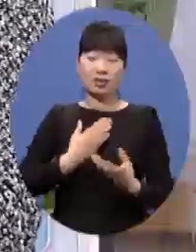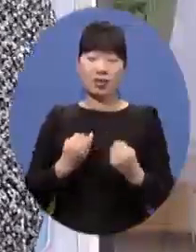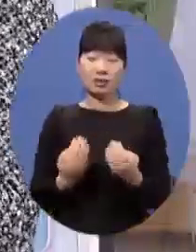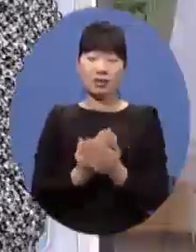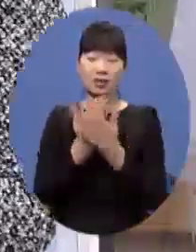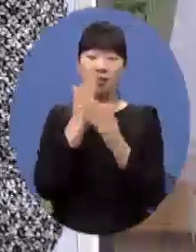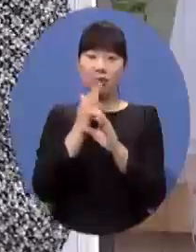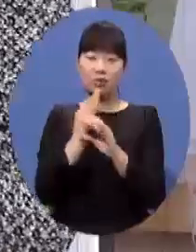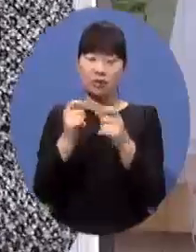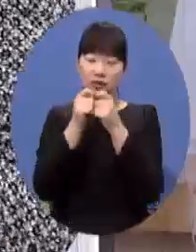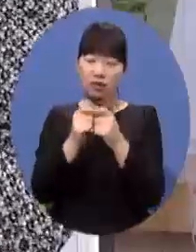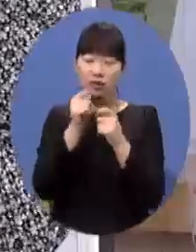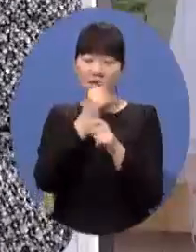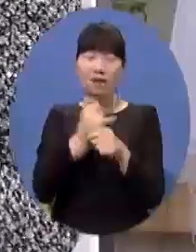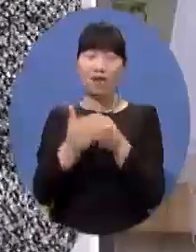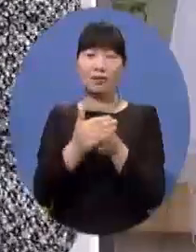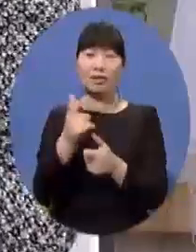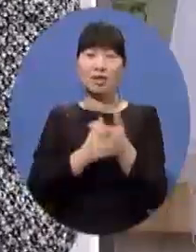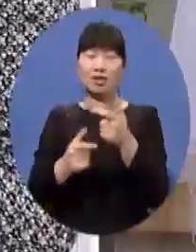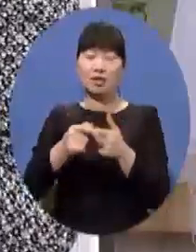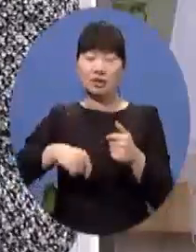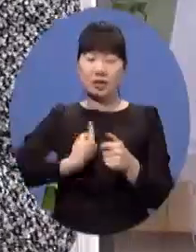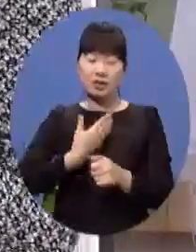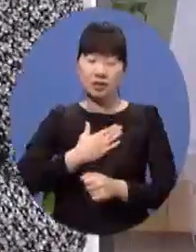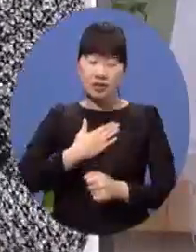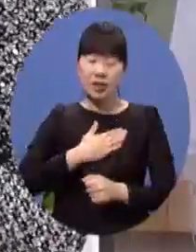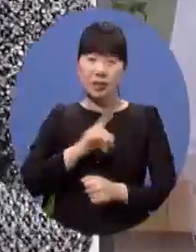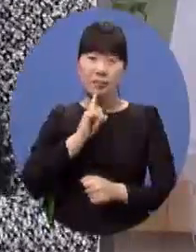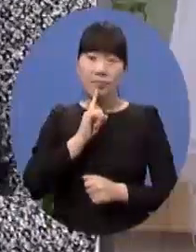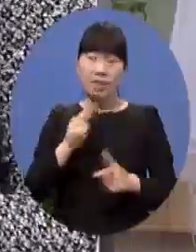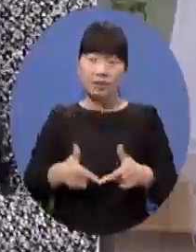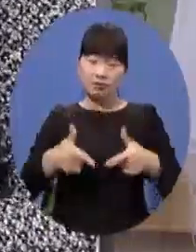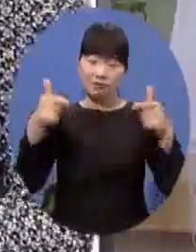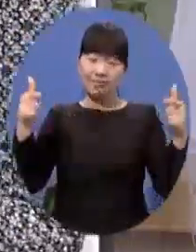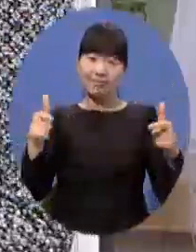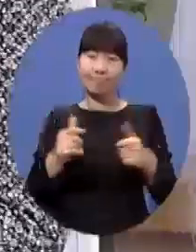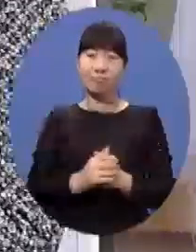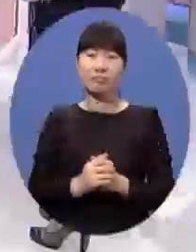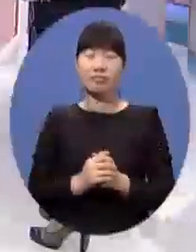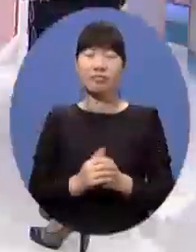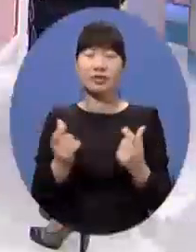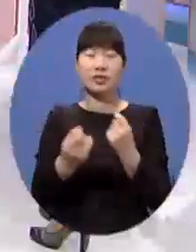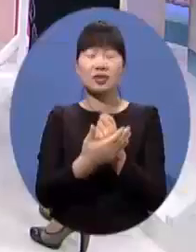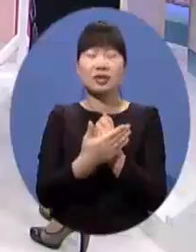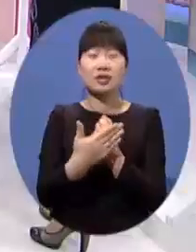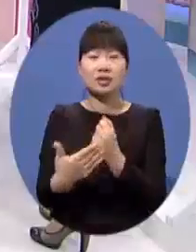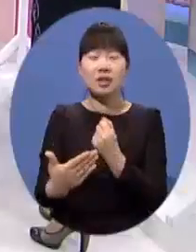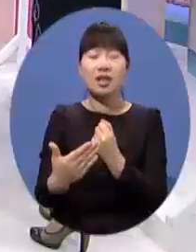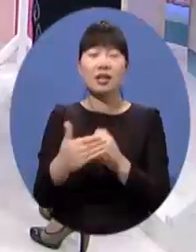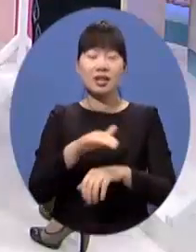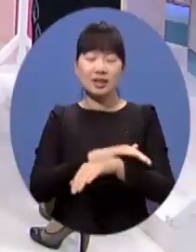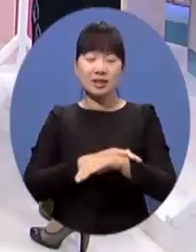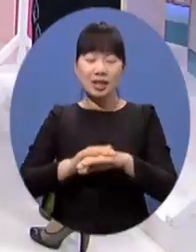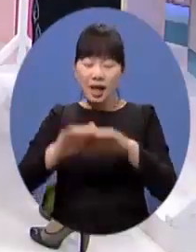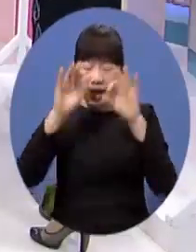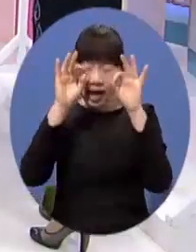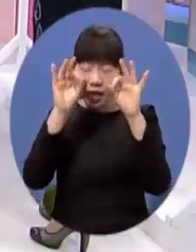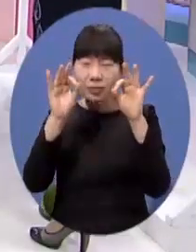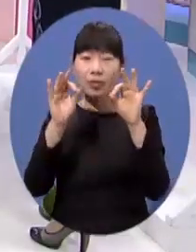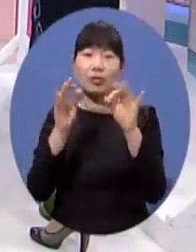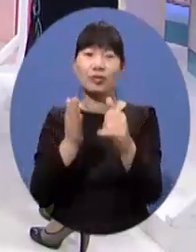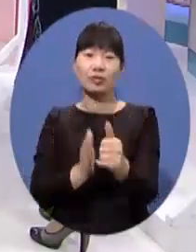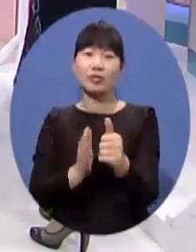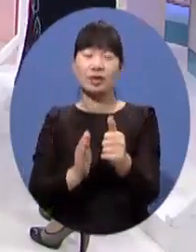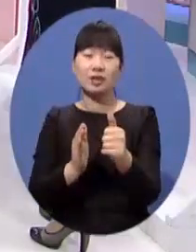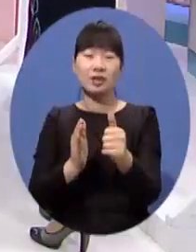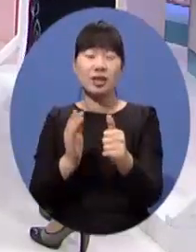발달해 있고 세분화되기 때문에 이제 훨씬 자기 감정에 대한 이야기가 많아지고 풍부해집니다. 그렇기 때문에 잘 들어줘야 돼요.